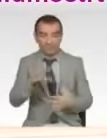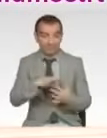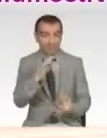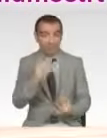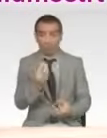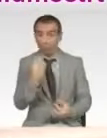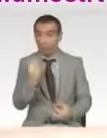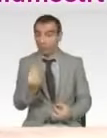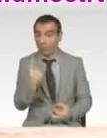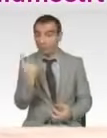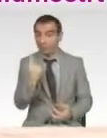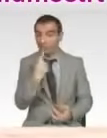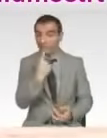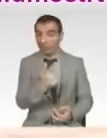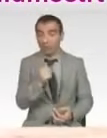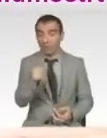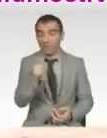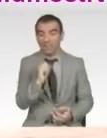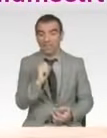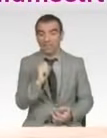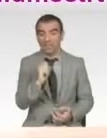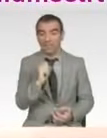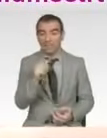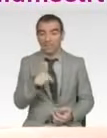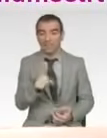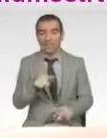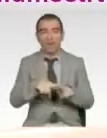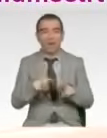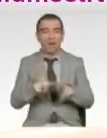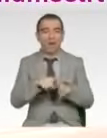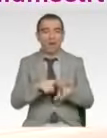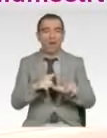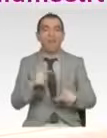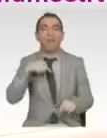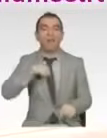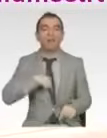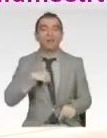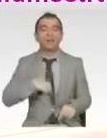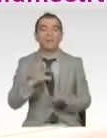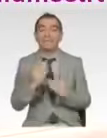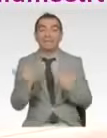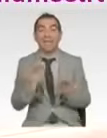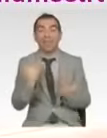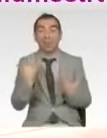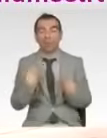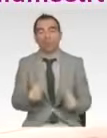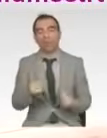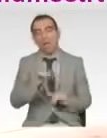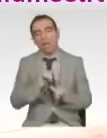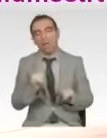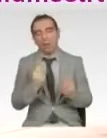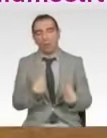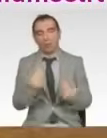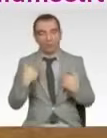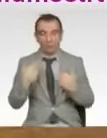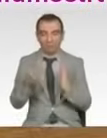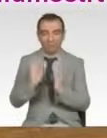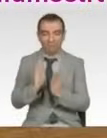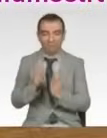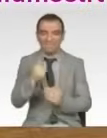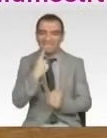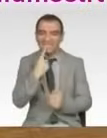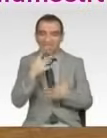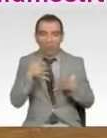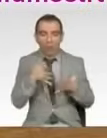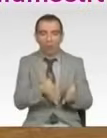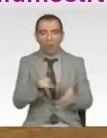önce çok güzel bir şey söyledi. Şimdi ameller niyetlere göredir değil mi? İnsanın niyeti neyse ameli de o oluyor. Yani davranışına yansıyan da, diline